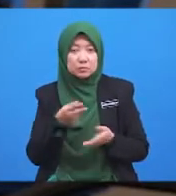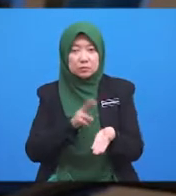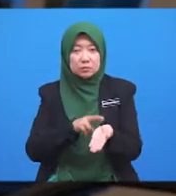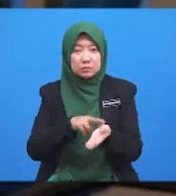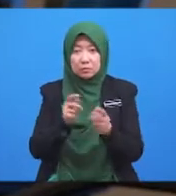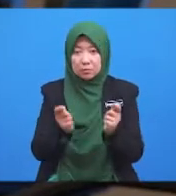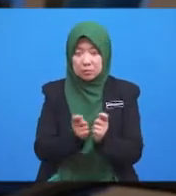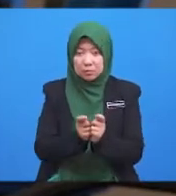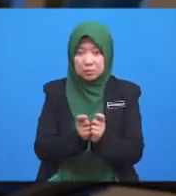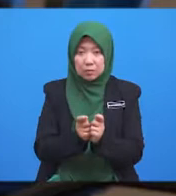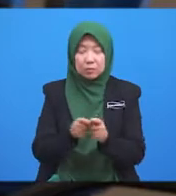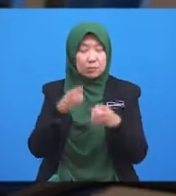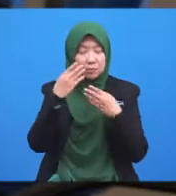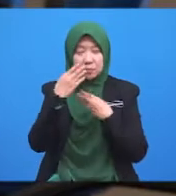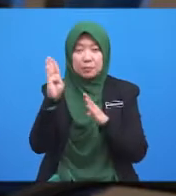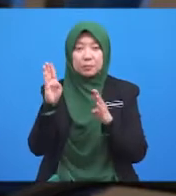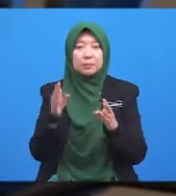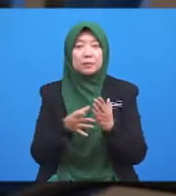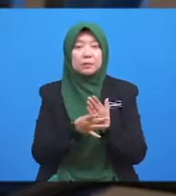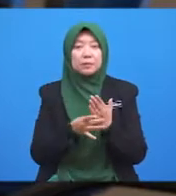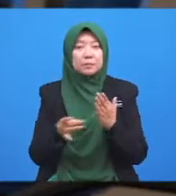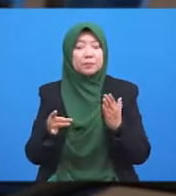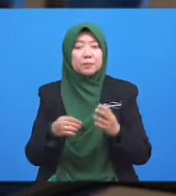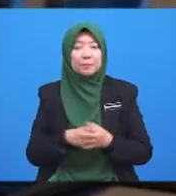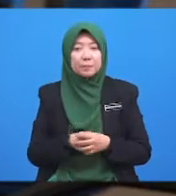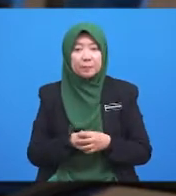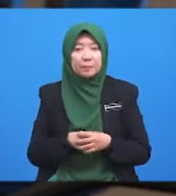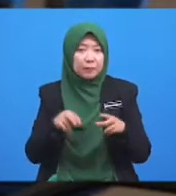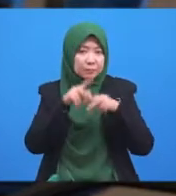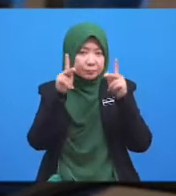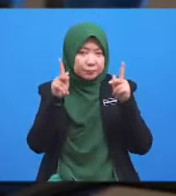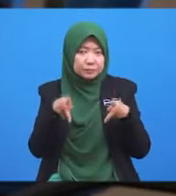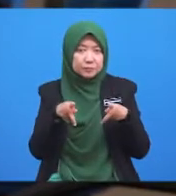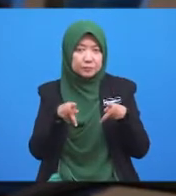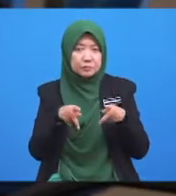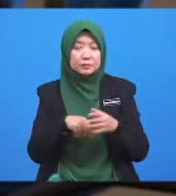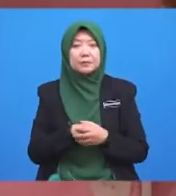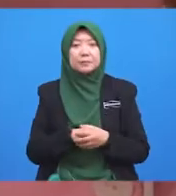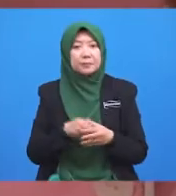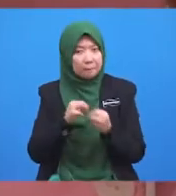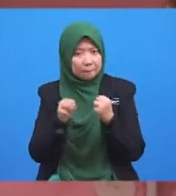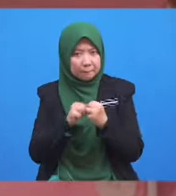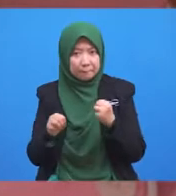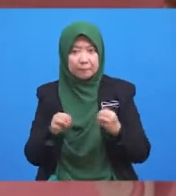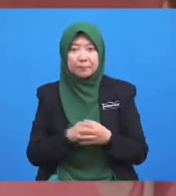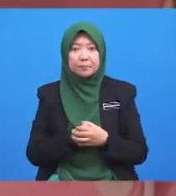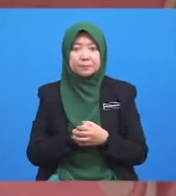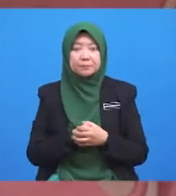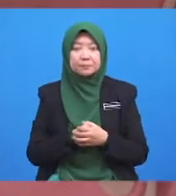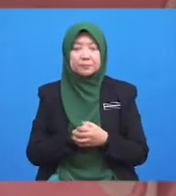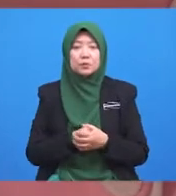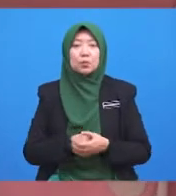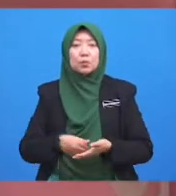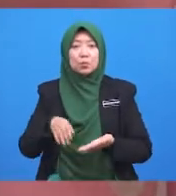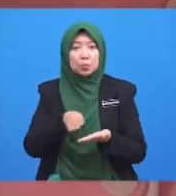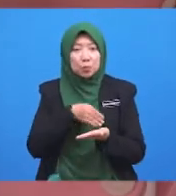adalah bersih dan bebas daripada minyak. Periksa indikasi kontra. Sapukan gel Faradik pada